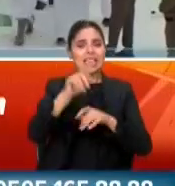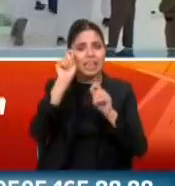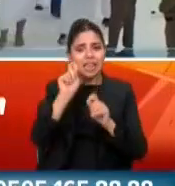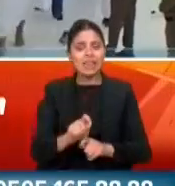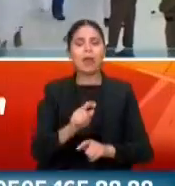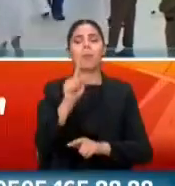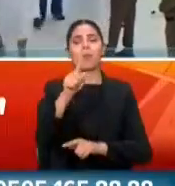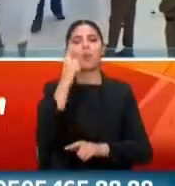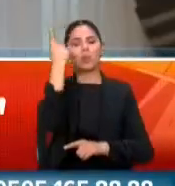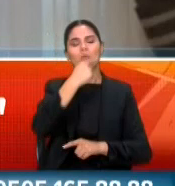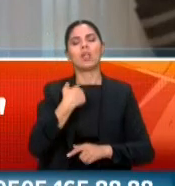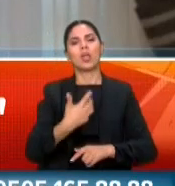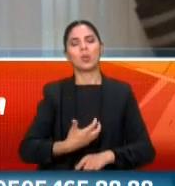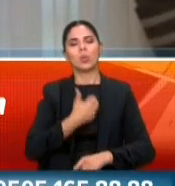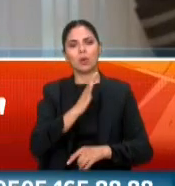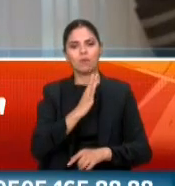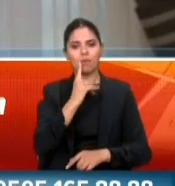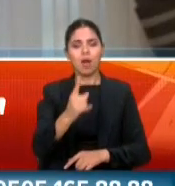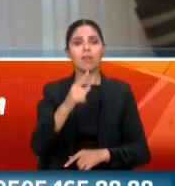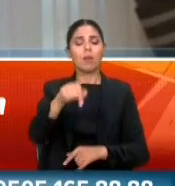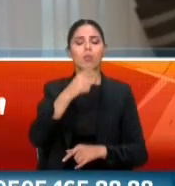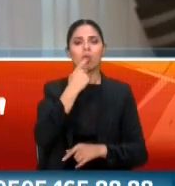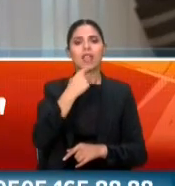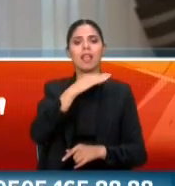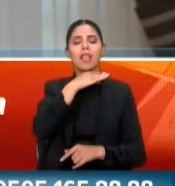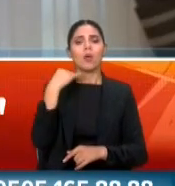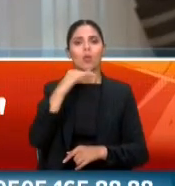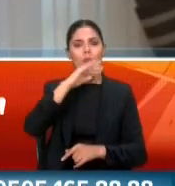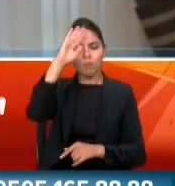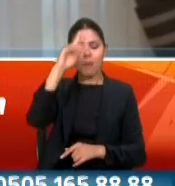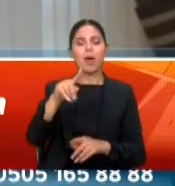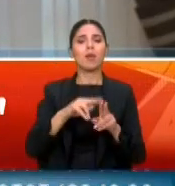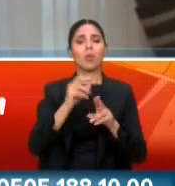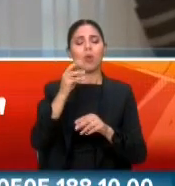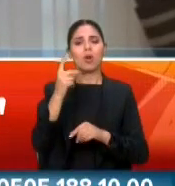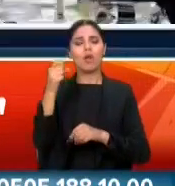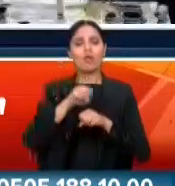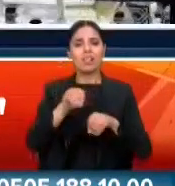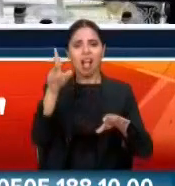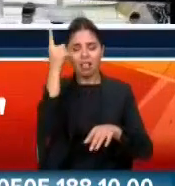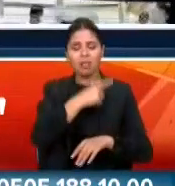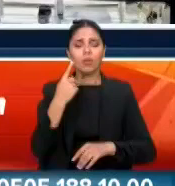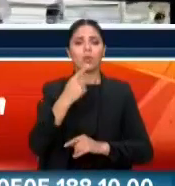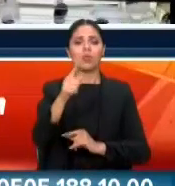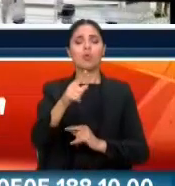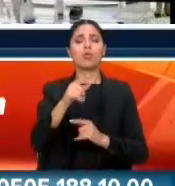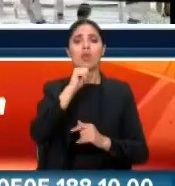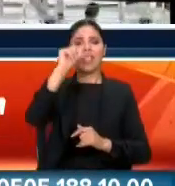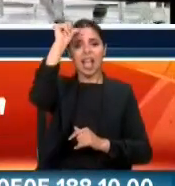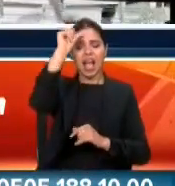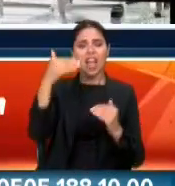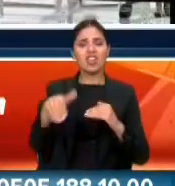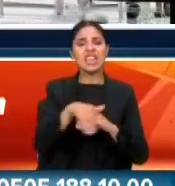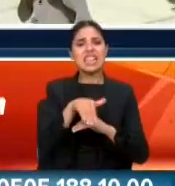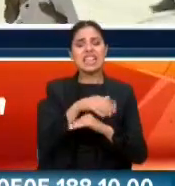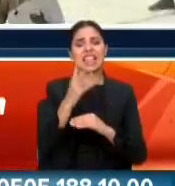duyduğu üzüntüye de değindi. Bu sene Kurban Bayramı'nı koronavirüs salgınından dolayı hac farizasının sınırlı bir